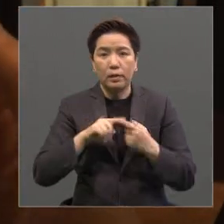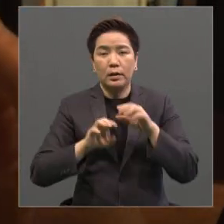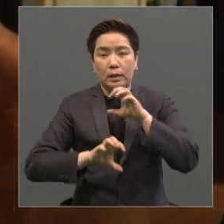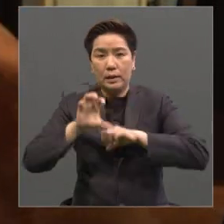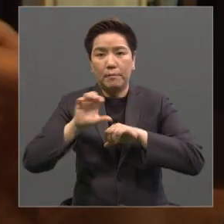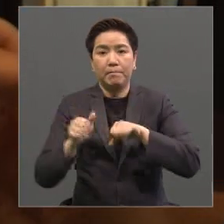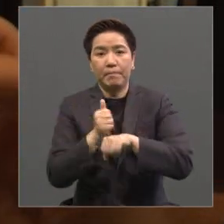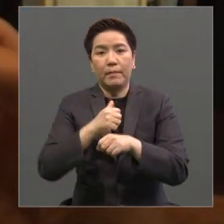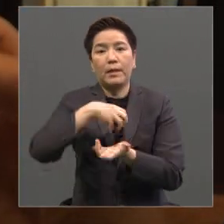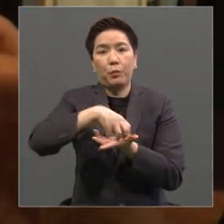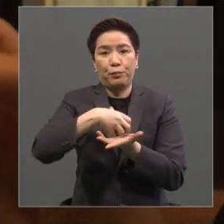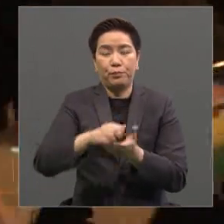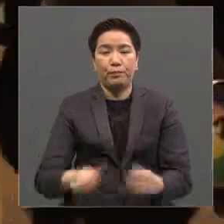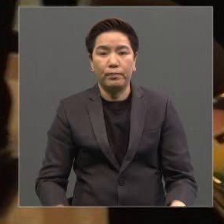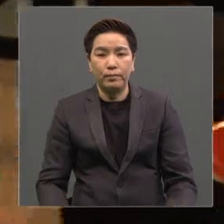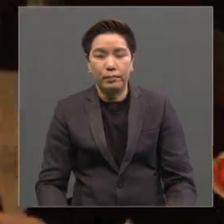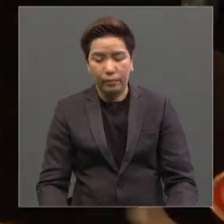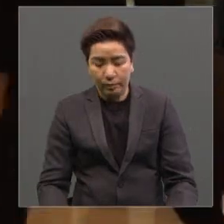อนุพงษ์เผ่าจินดาค่ะ